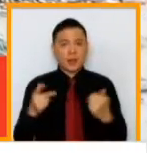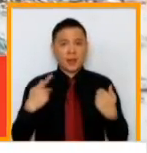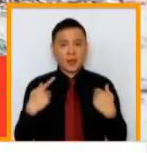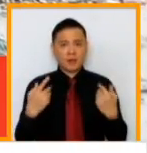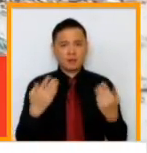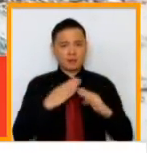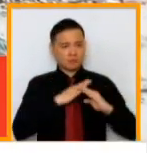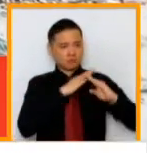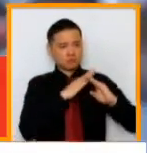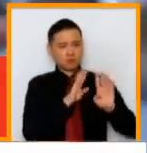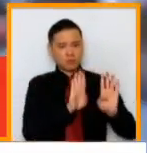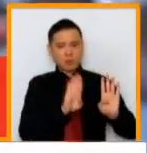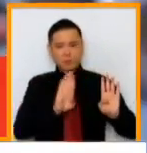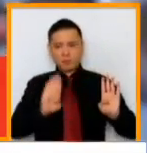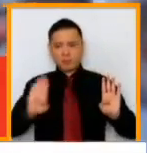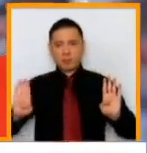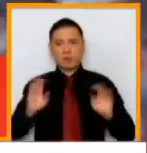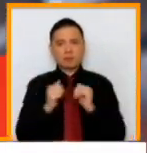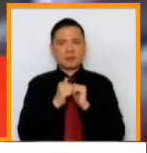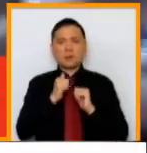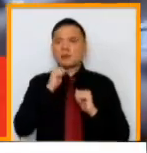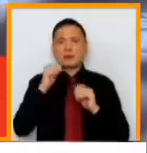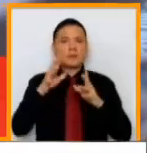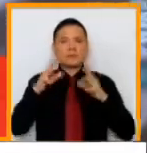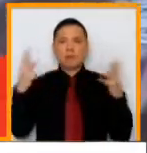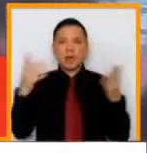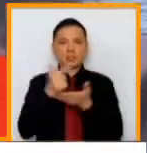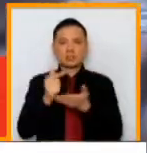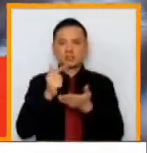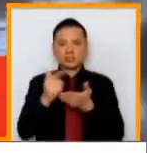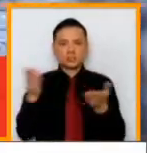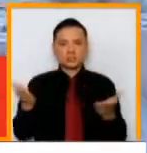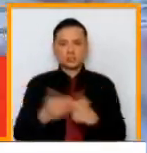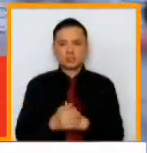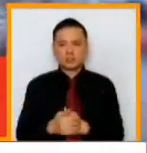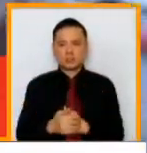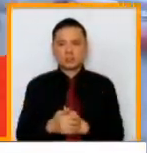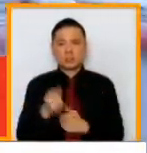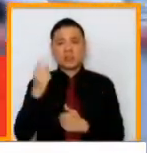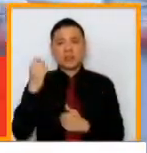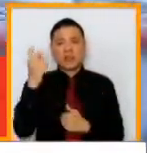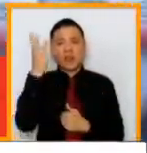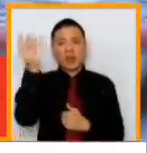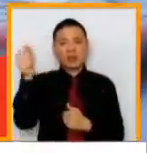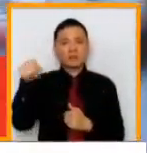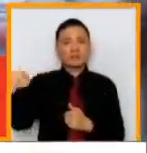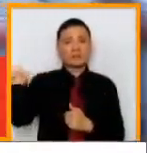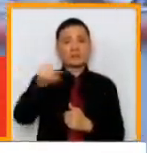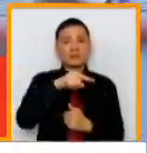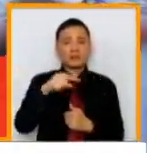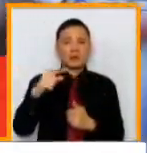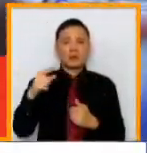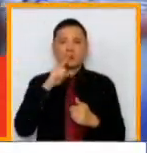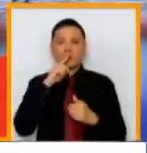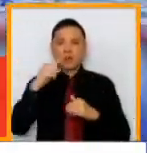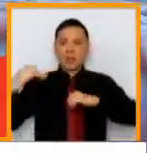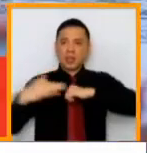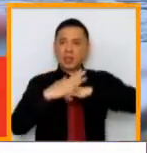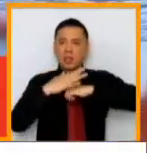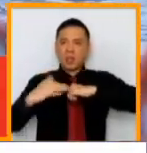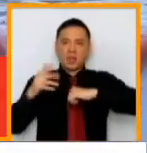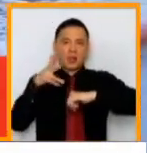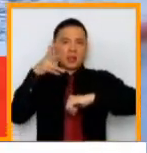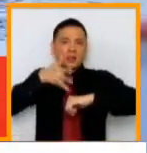masyadong maraming basura ang mga natangay. Ngunit sa labas ng harang, makikita rito ang mga basura na inanod tulad na lamang ng mga papel,